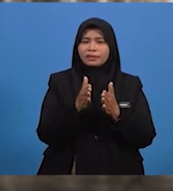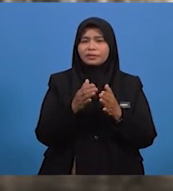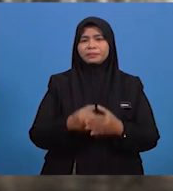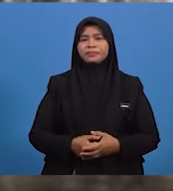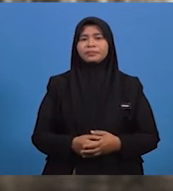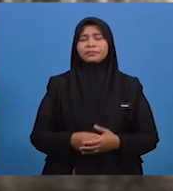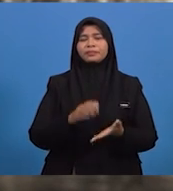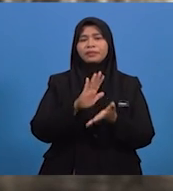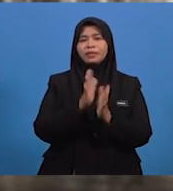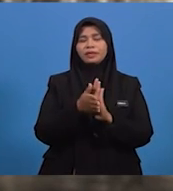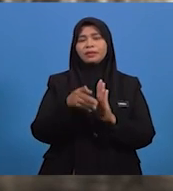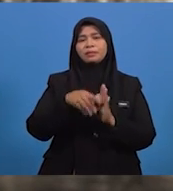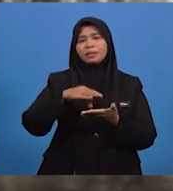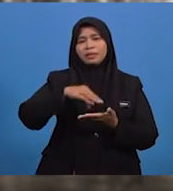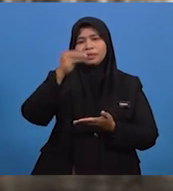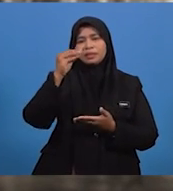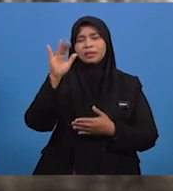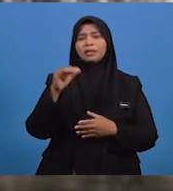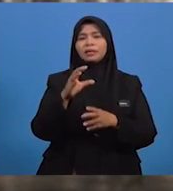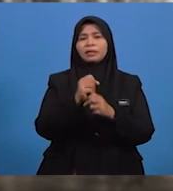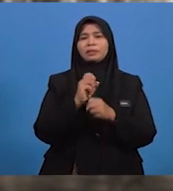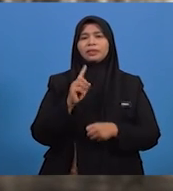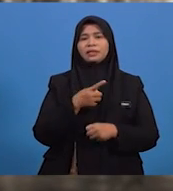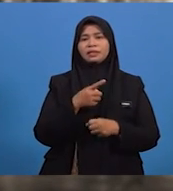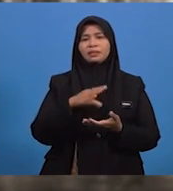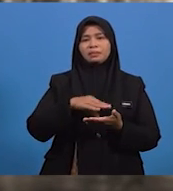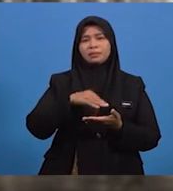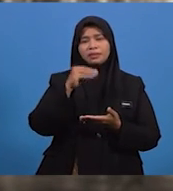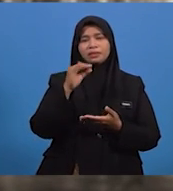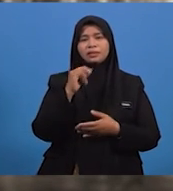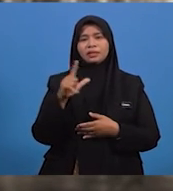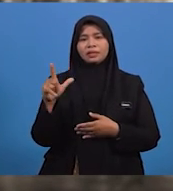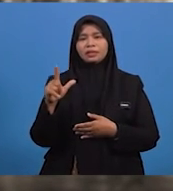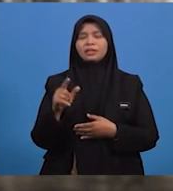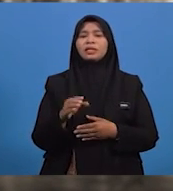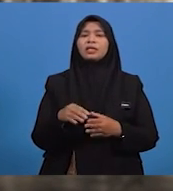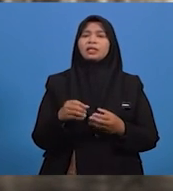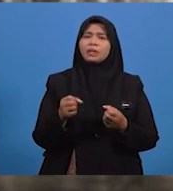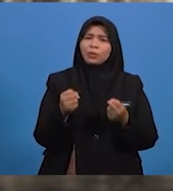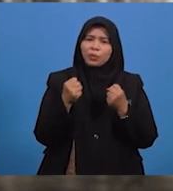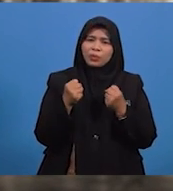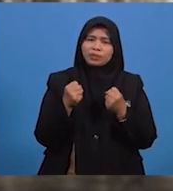Jadi, iktibar yang dapat kita pelajari di sini ialah